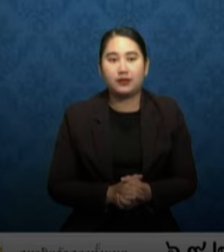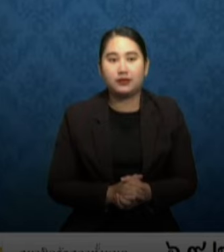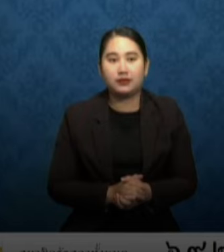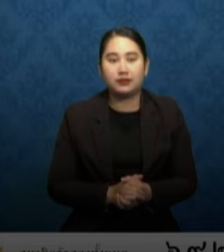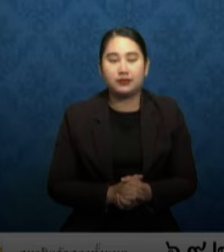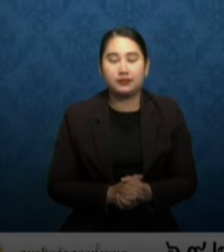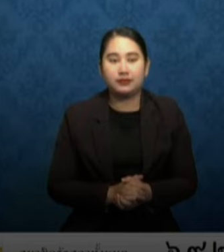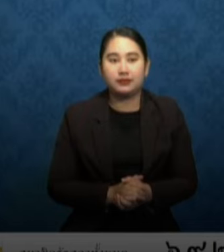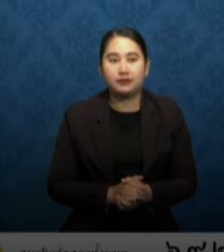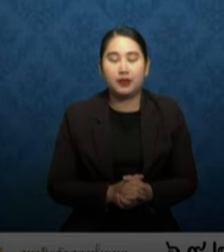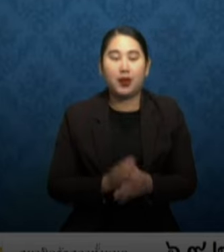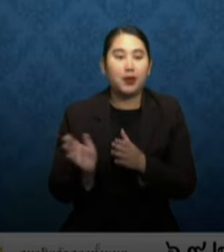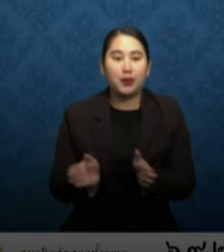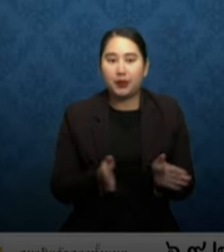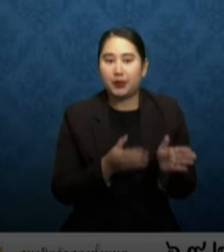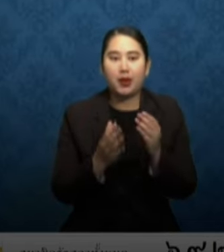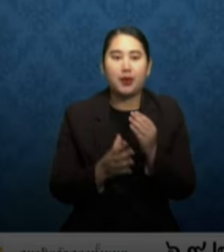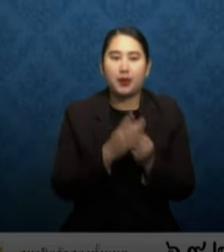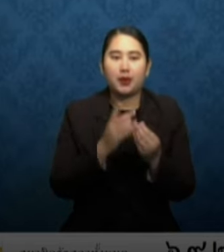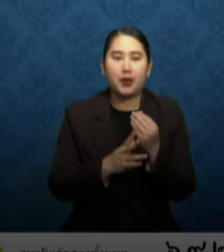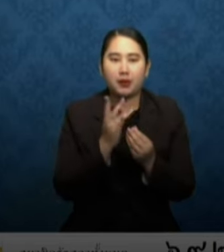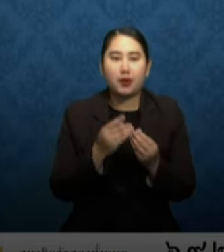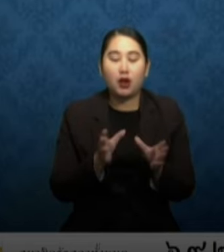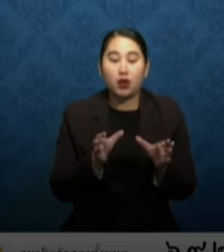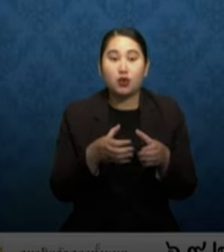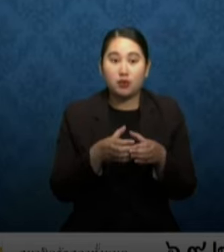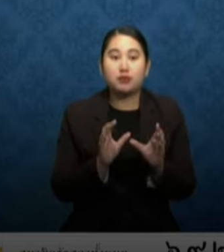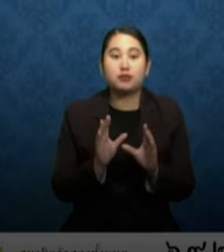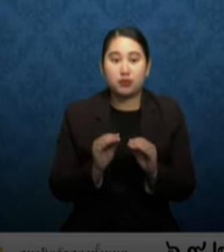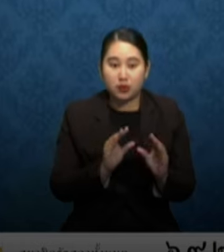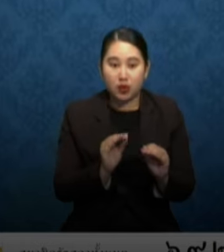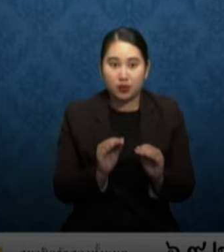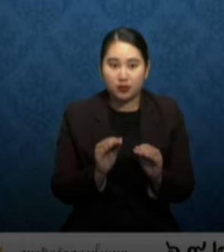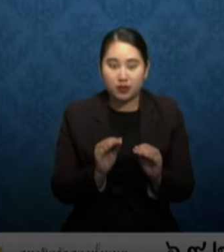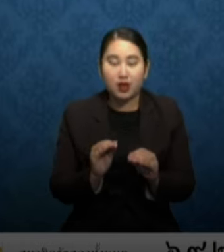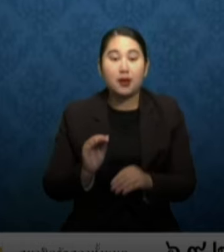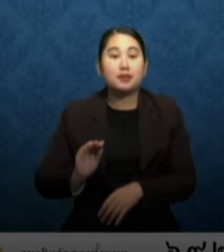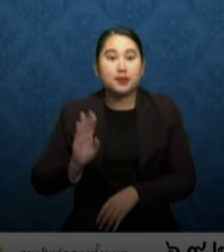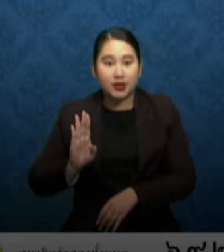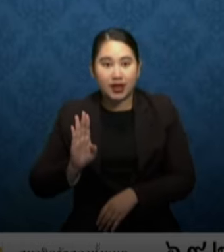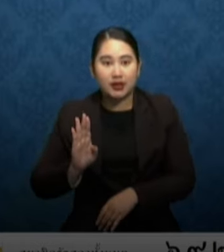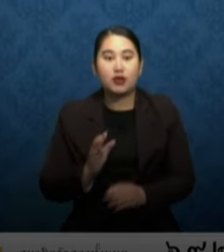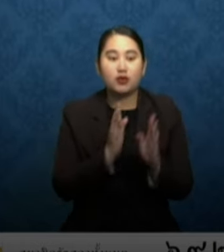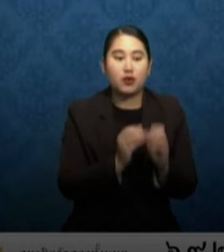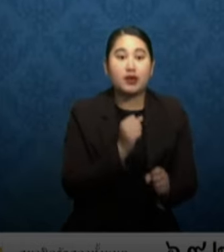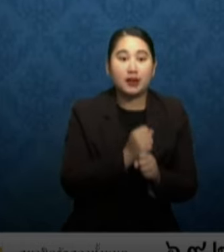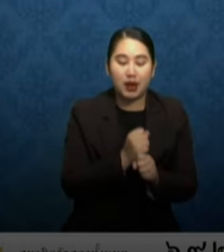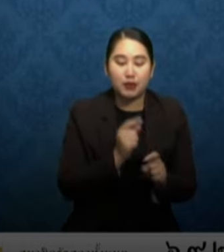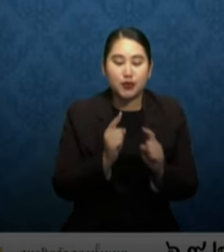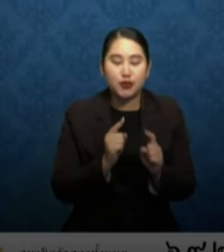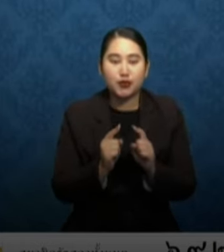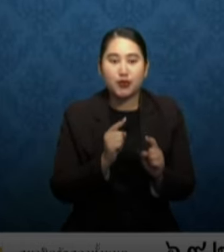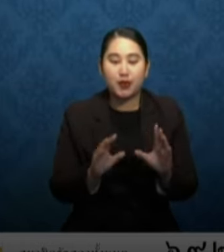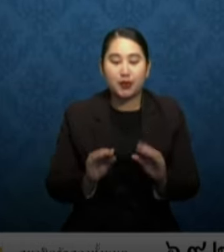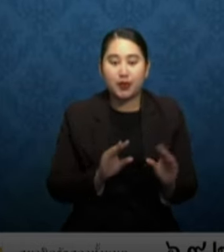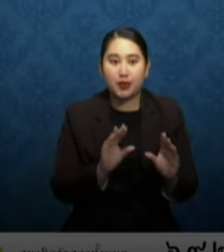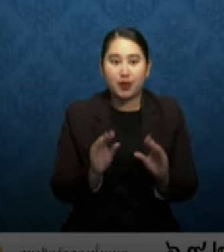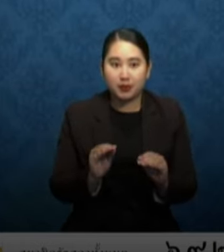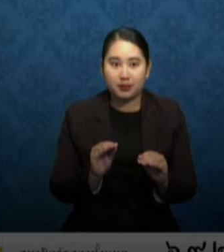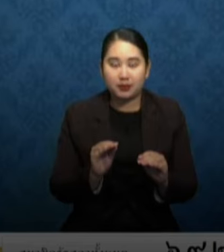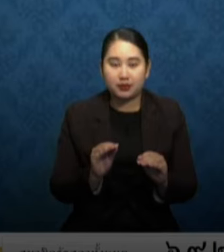หมายผ่านไปเป็นสัปดาหครับถึงมีการประชุมร่วมกันระหว่างนายจ้างและลูกจ้างโดยมีสวัสดิการในคุ้มครองแรงงานนั่ง